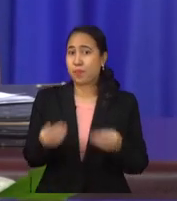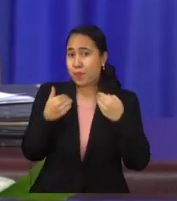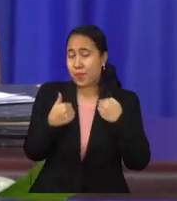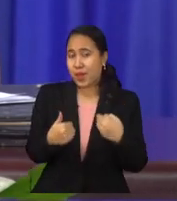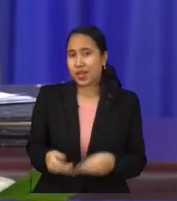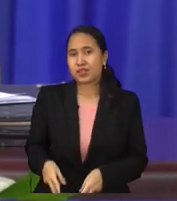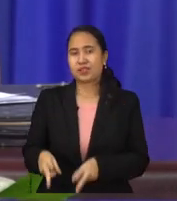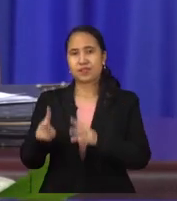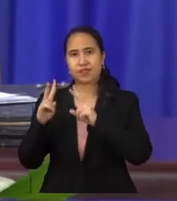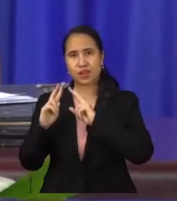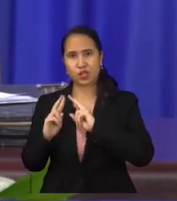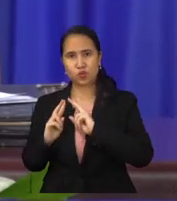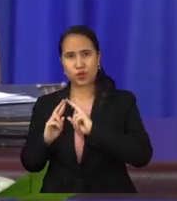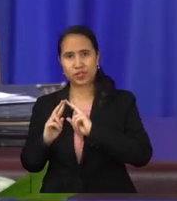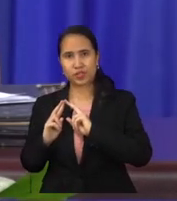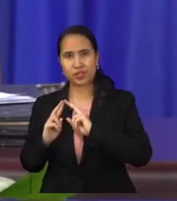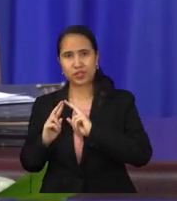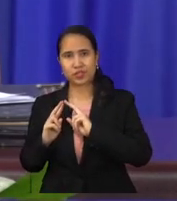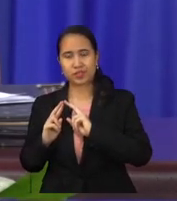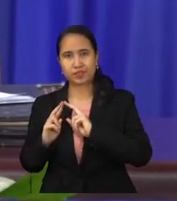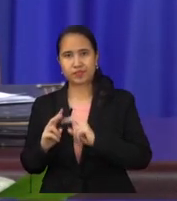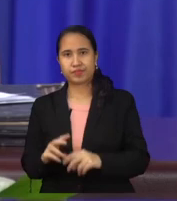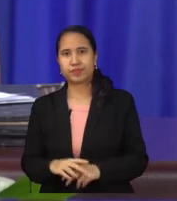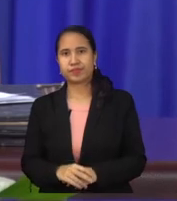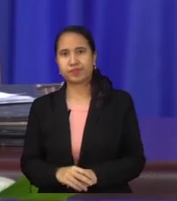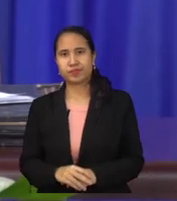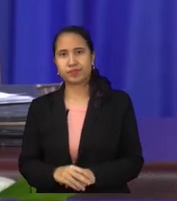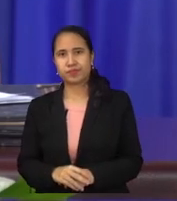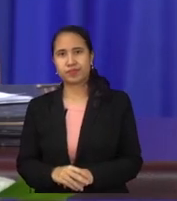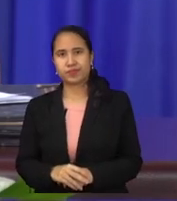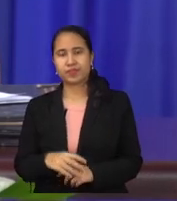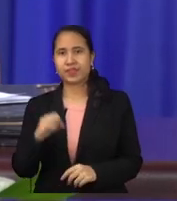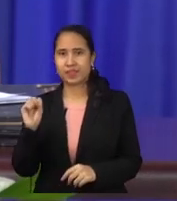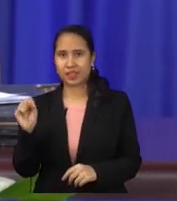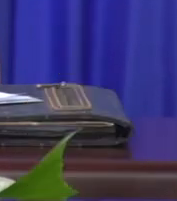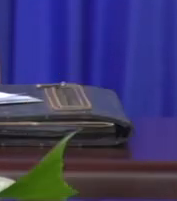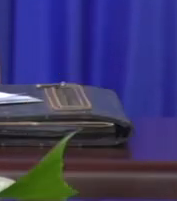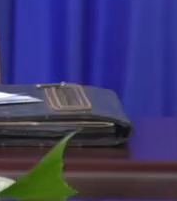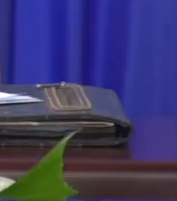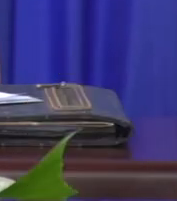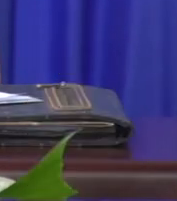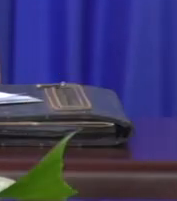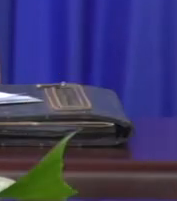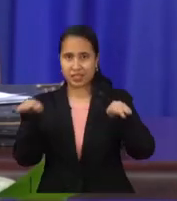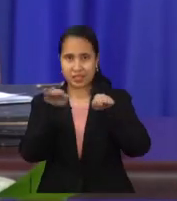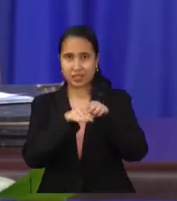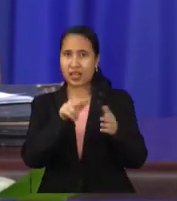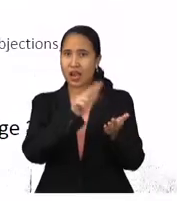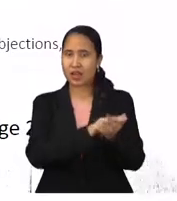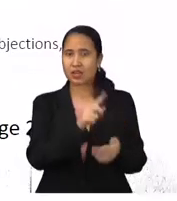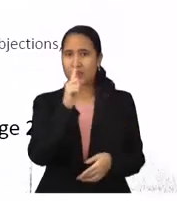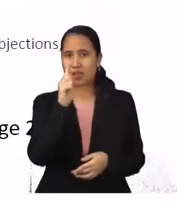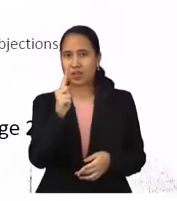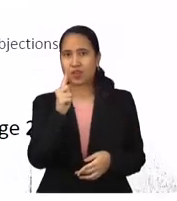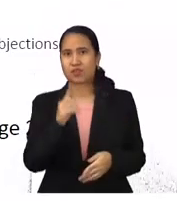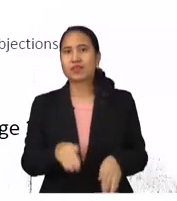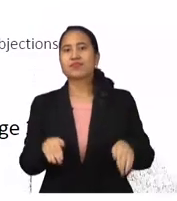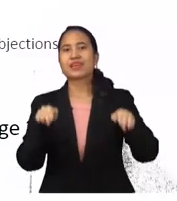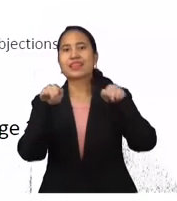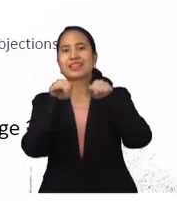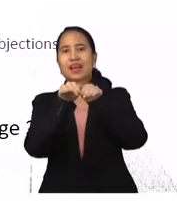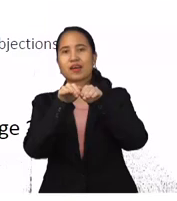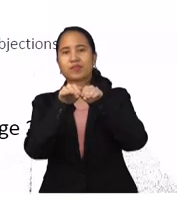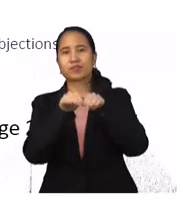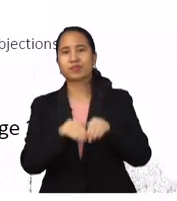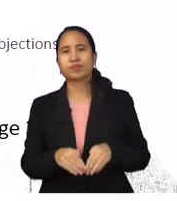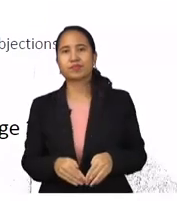the events that occurred in Barrios Altos, thus failing to comply with Article 1, Section 1 of the Convention,